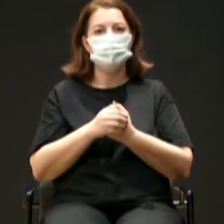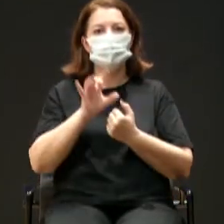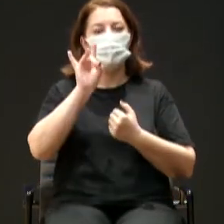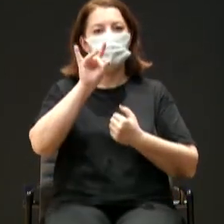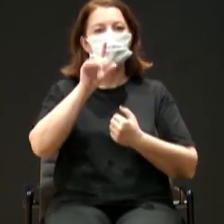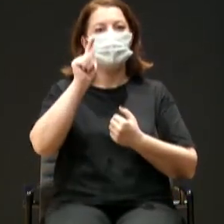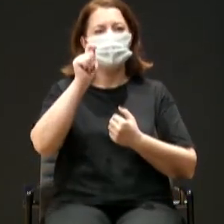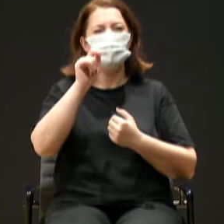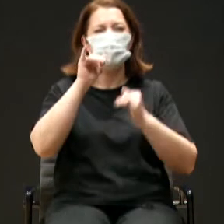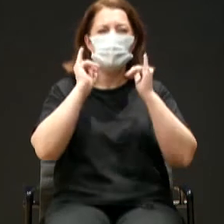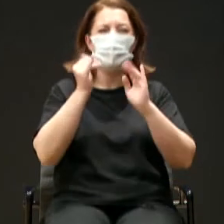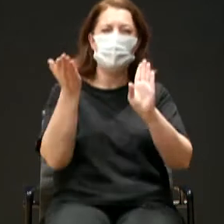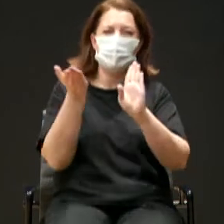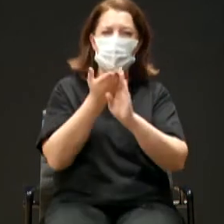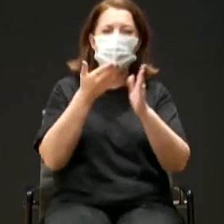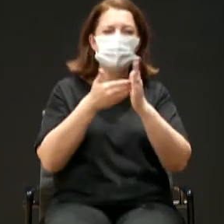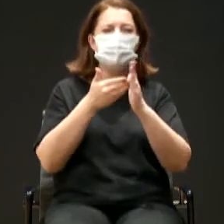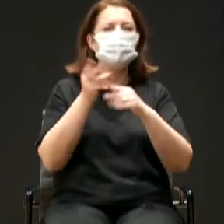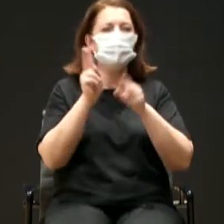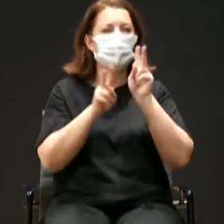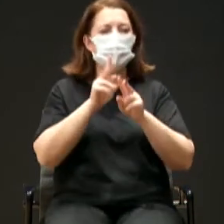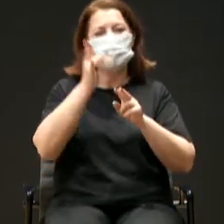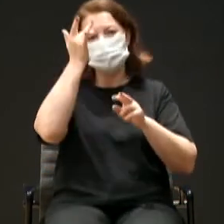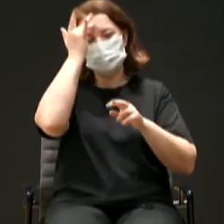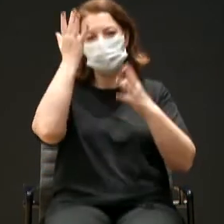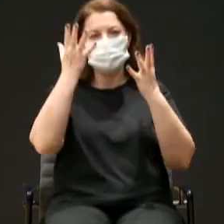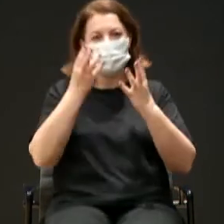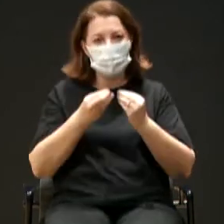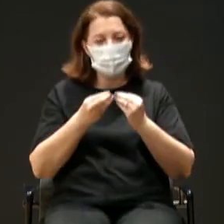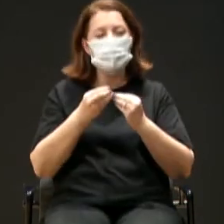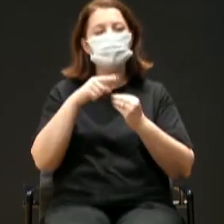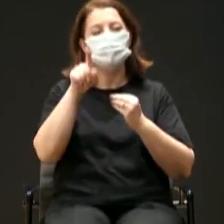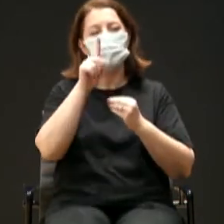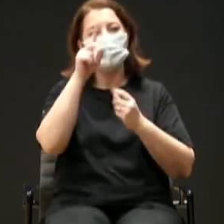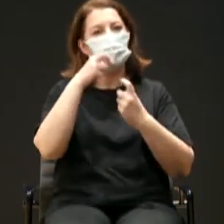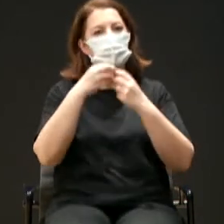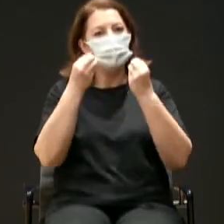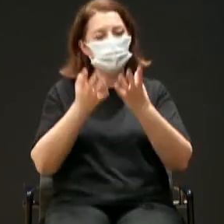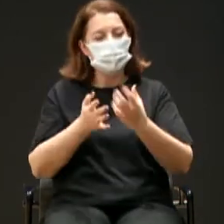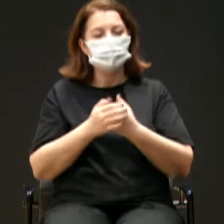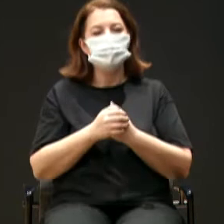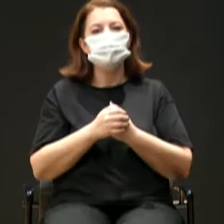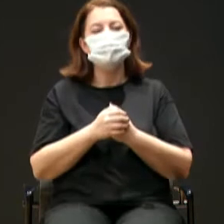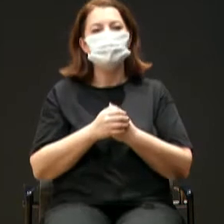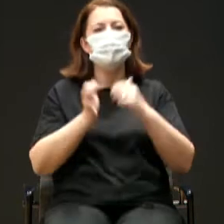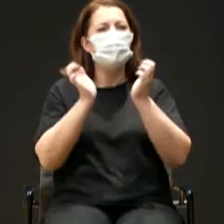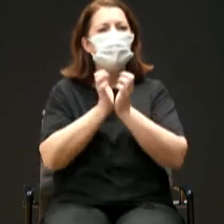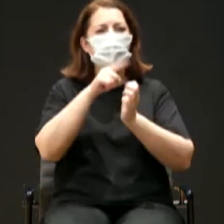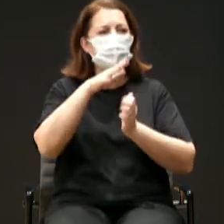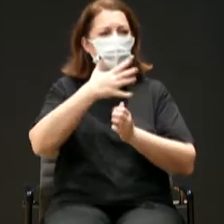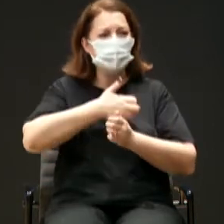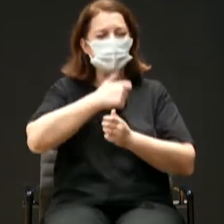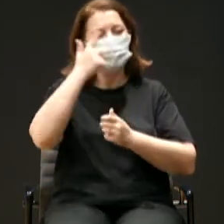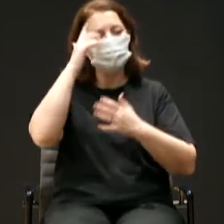15 Temmuz hain darbe girişiminde yaşamını yitiren şehit olan şehitlerimize Allah'tan rahmet, kederli ailelerine